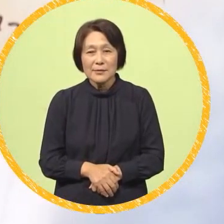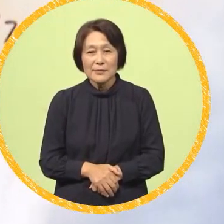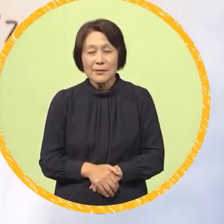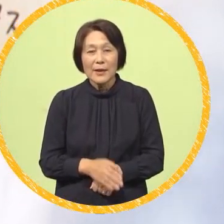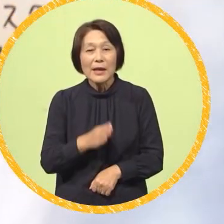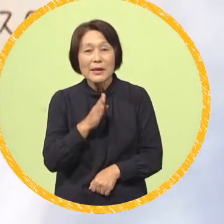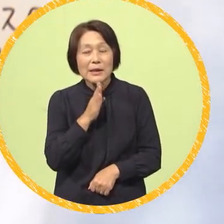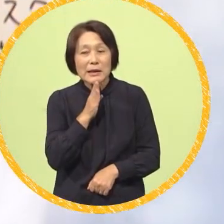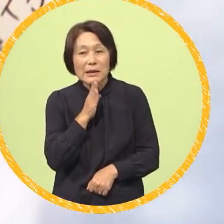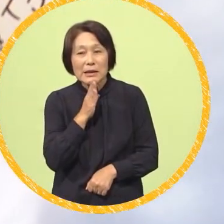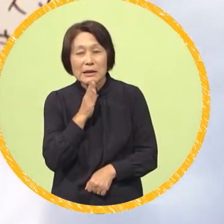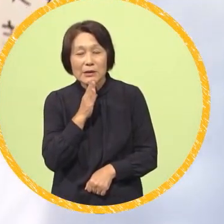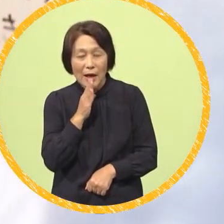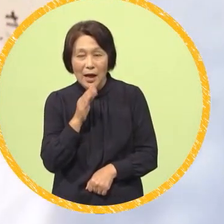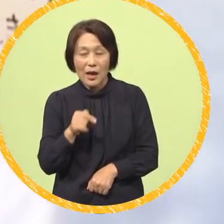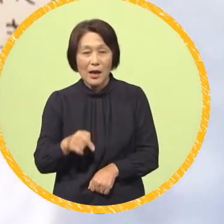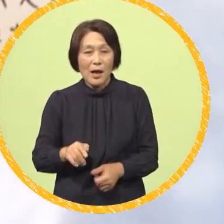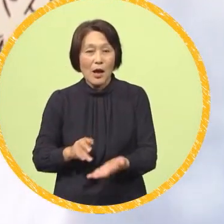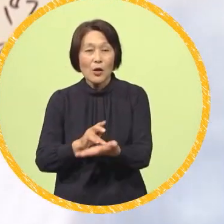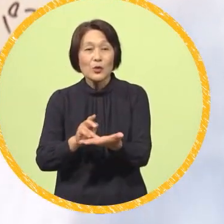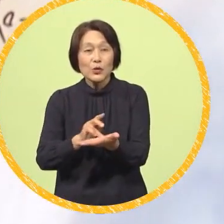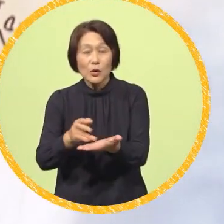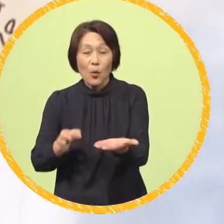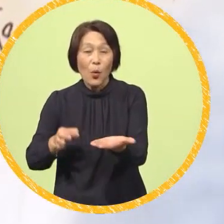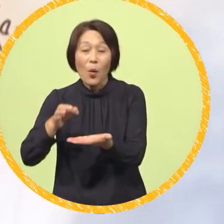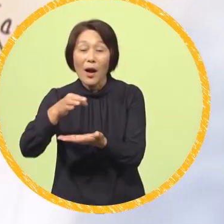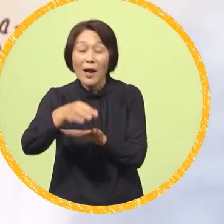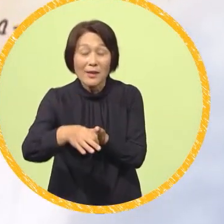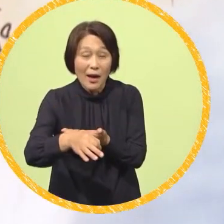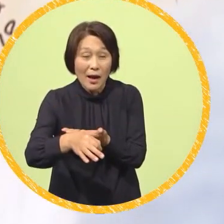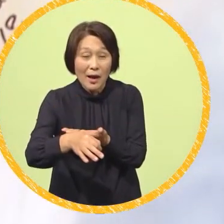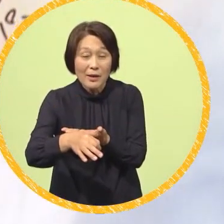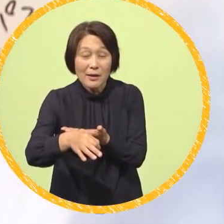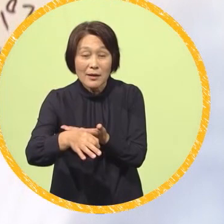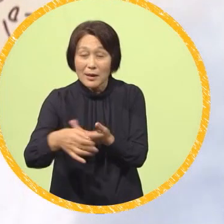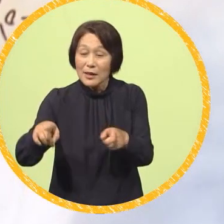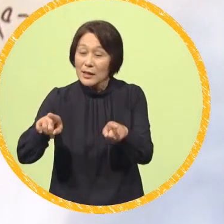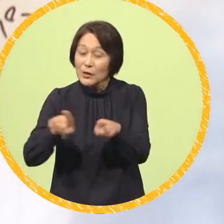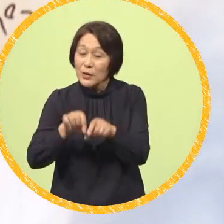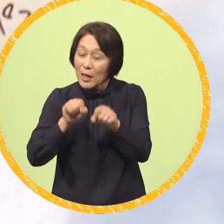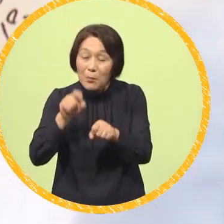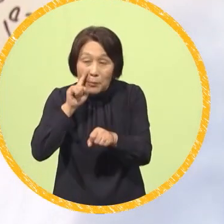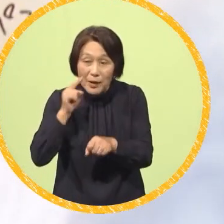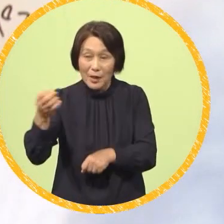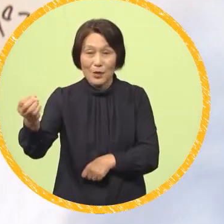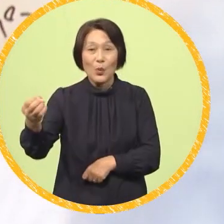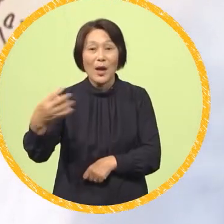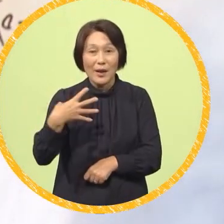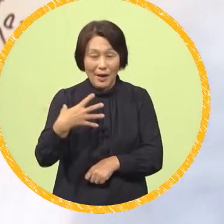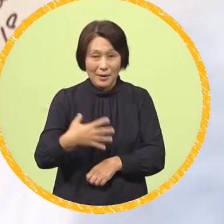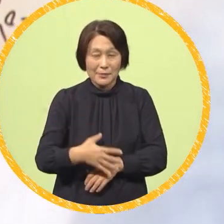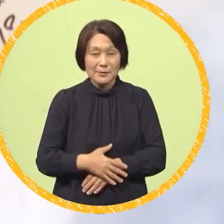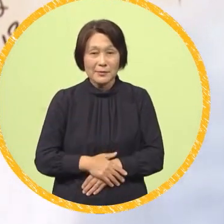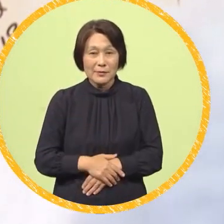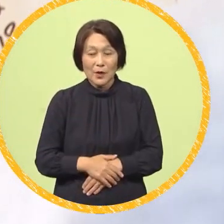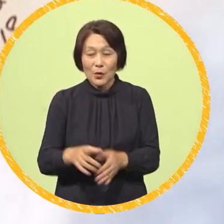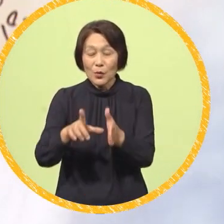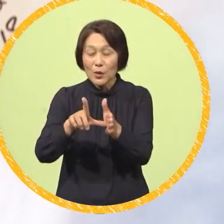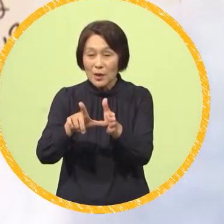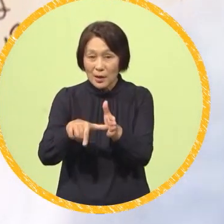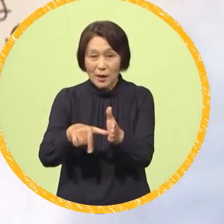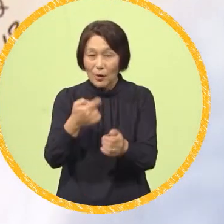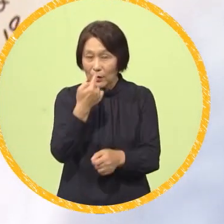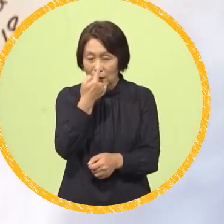実はこうインターネットで薬を、こういう薬を買ってみたんで一緒にやらないかと言われて、その時ちょう